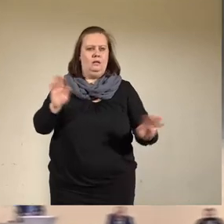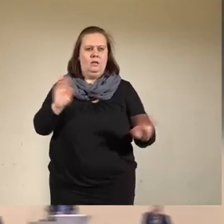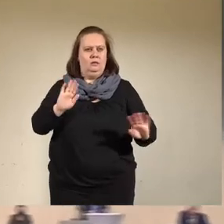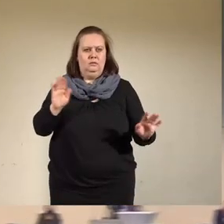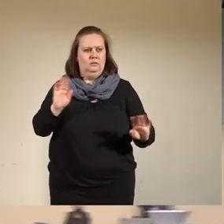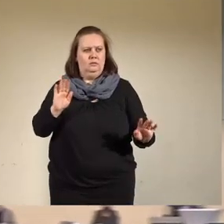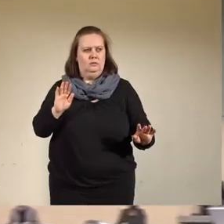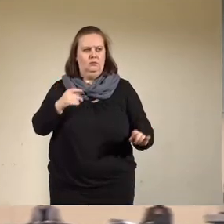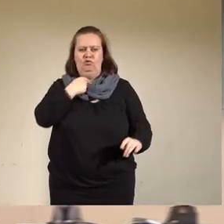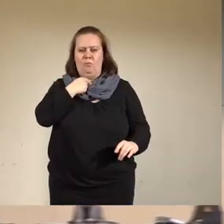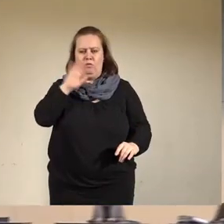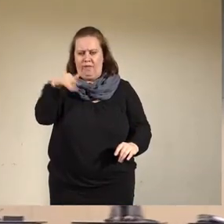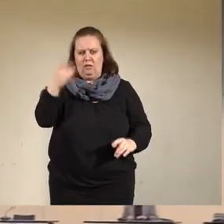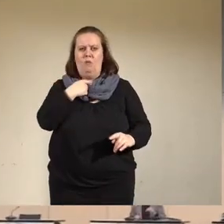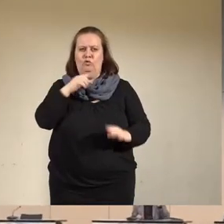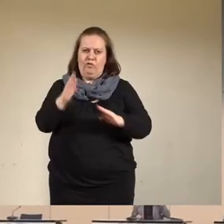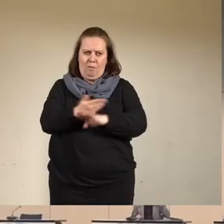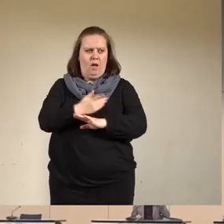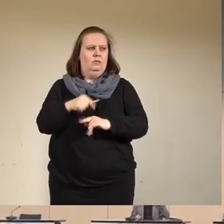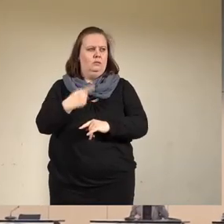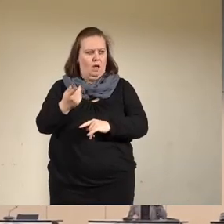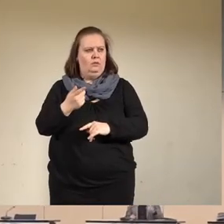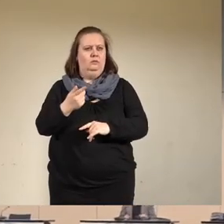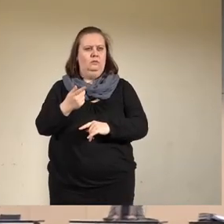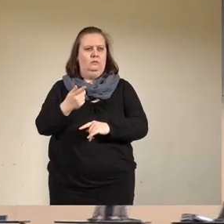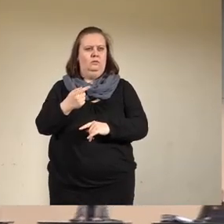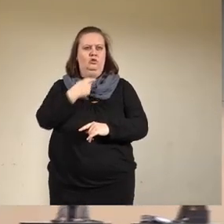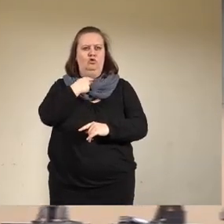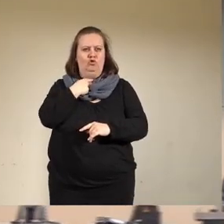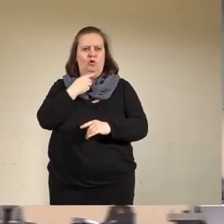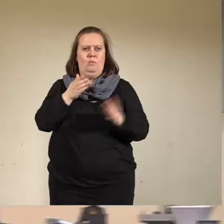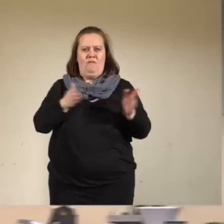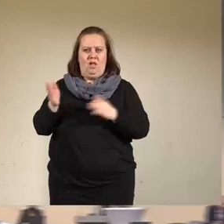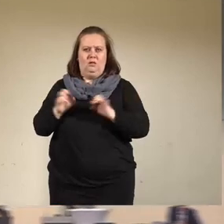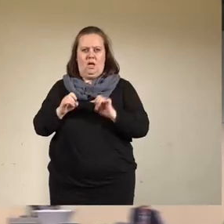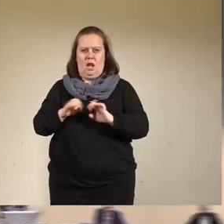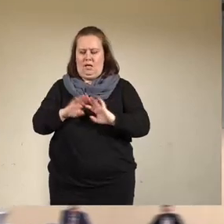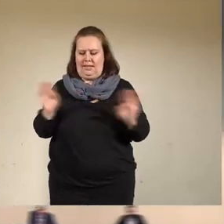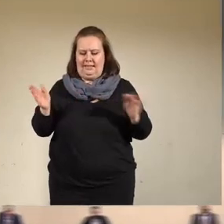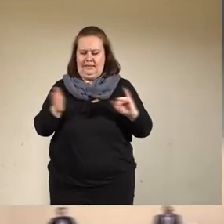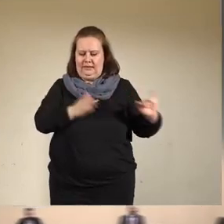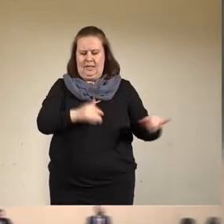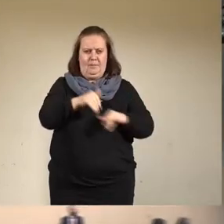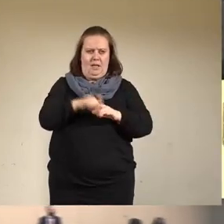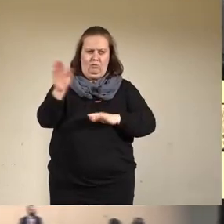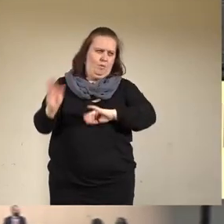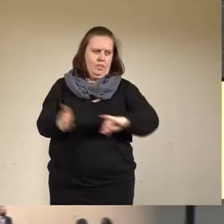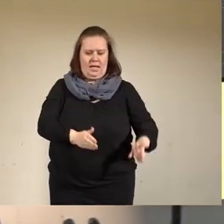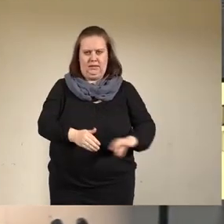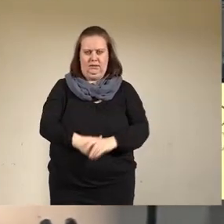Abstimmung. Bitte? Das können Sie machen, wenn die Abstimmung vorbei ist, können Sie Stimmverhältnisse erklären. Jetzt sind wir mitten in der